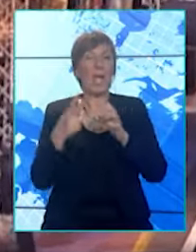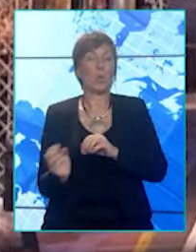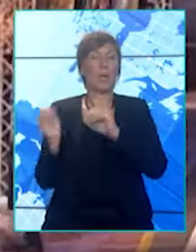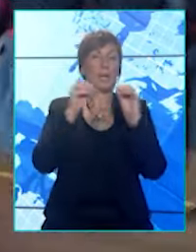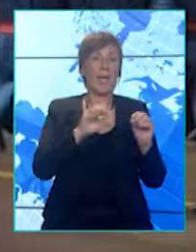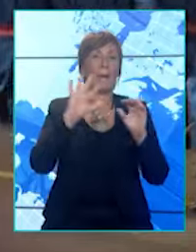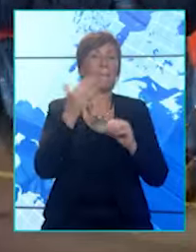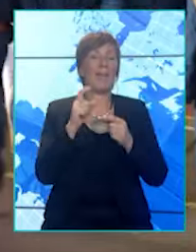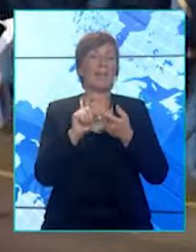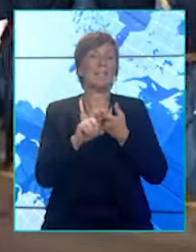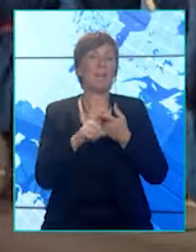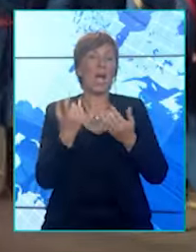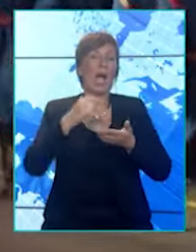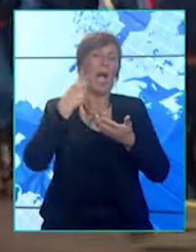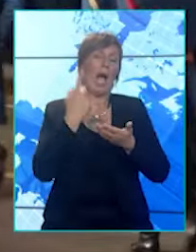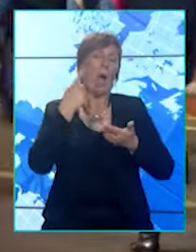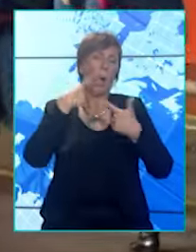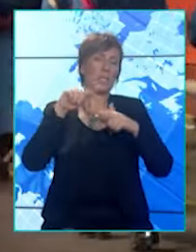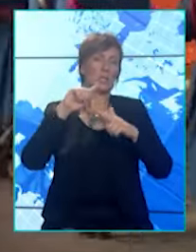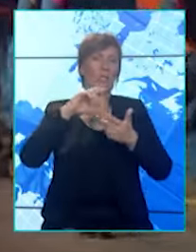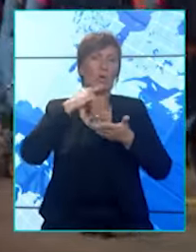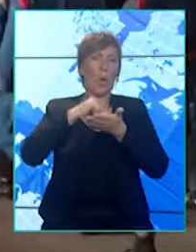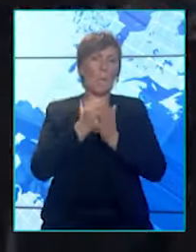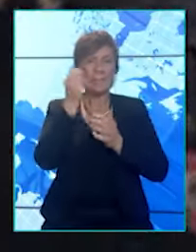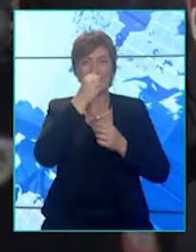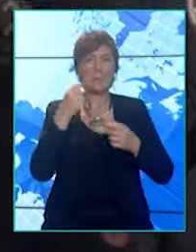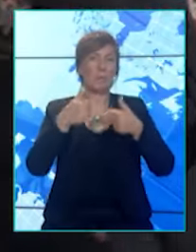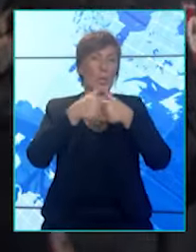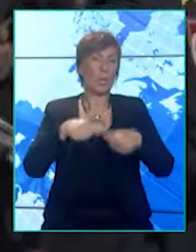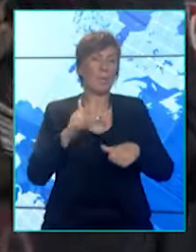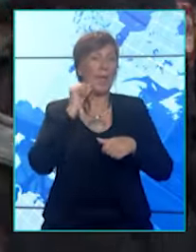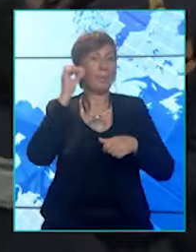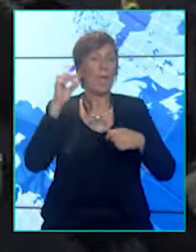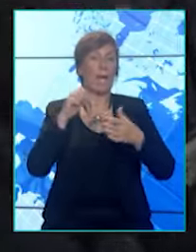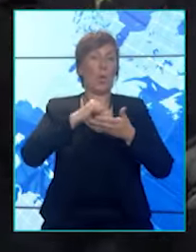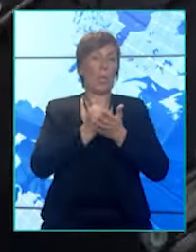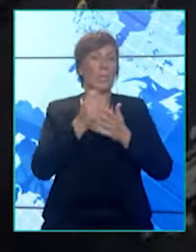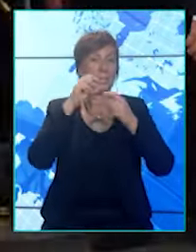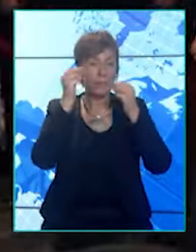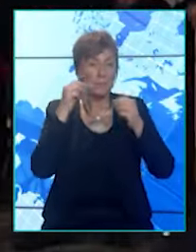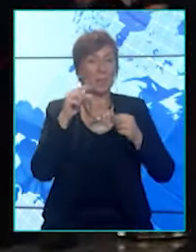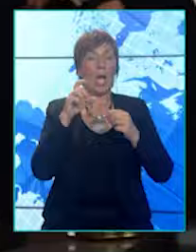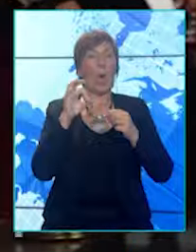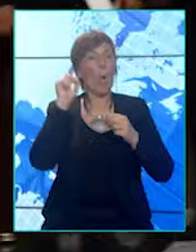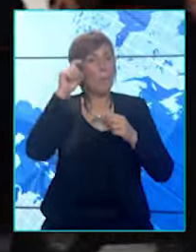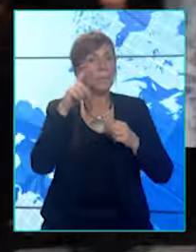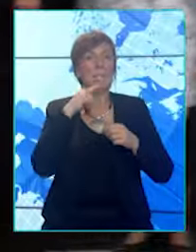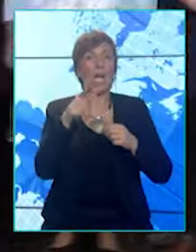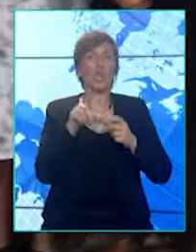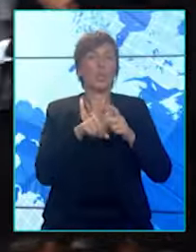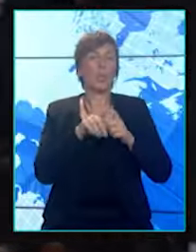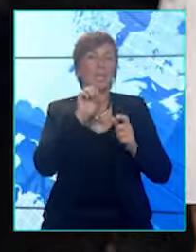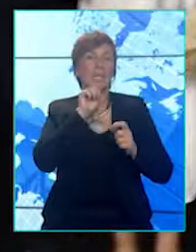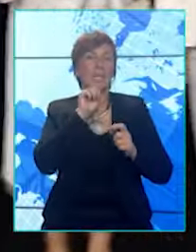15. februar pod izgovorom obilježavanja srpskog jedinstva na Dan državnosti Srbije, opozicija iz RS-a naziva Dodikovom